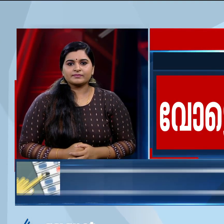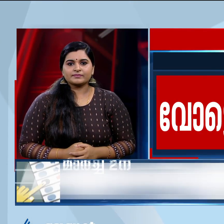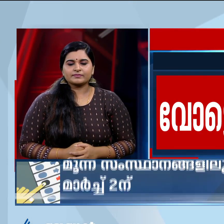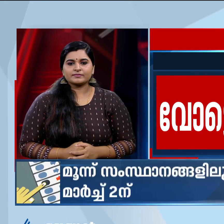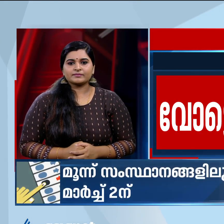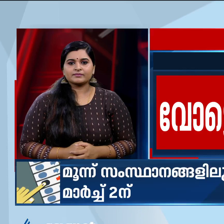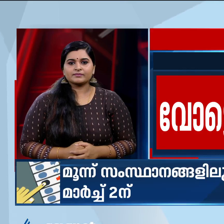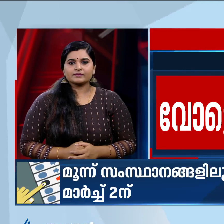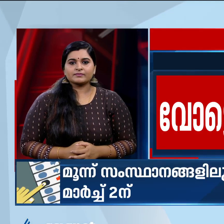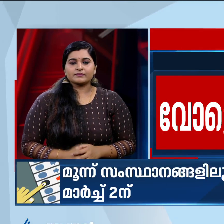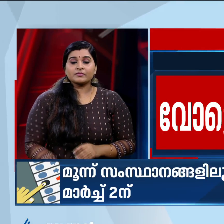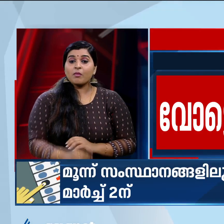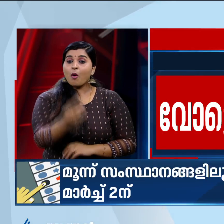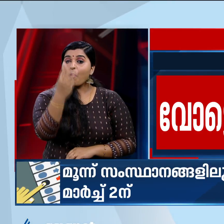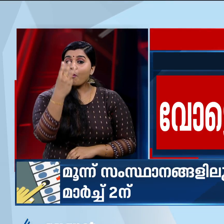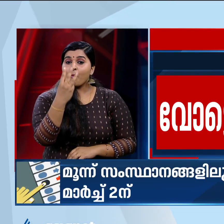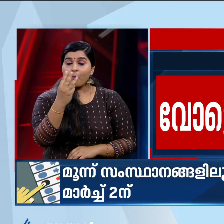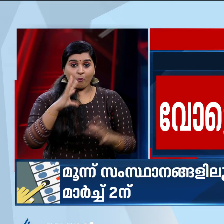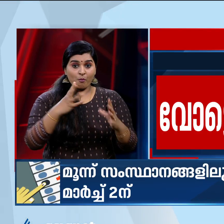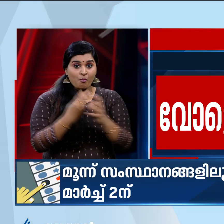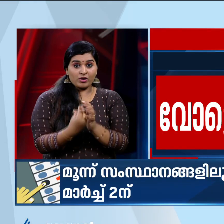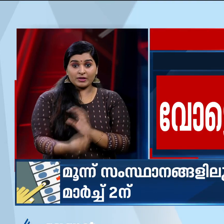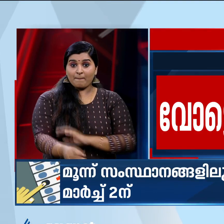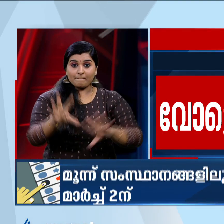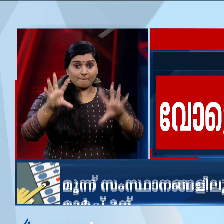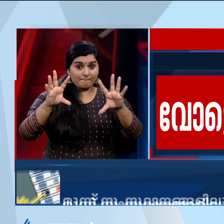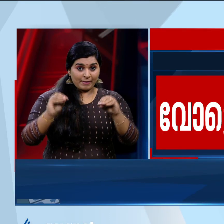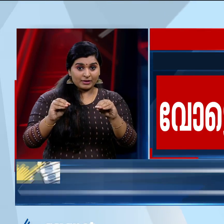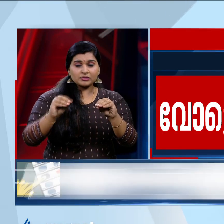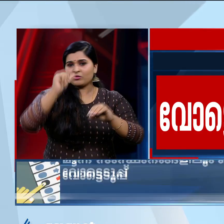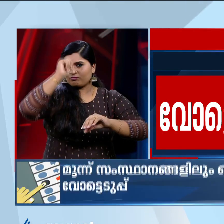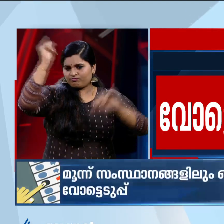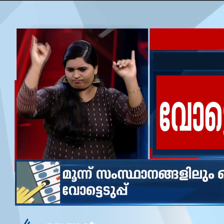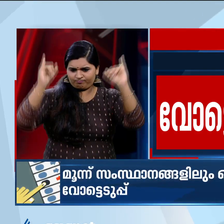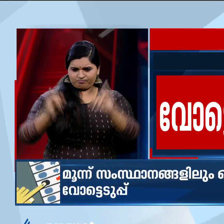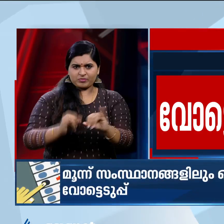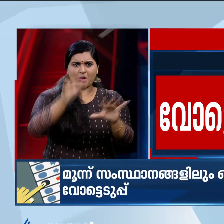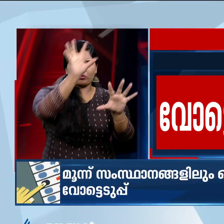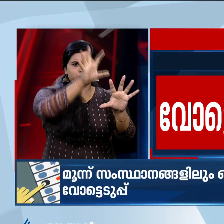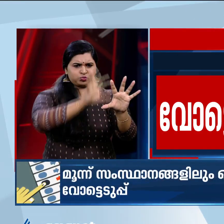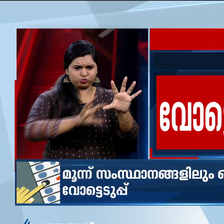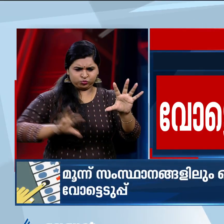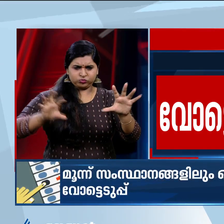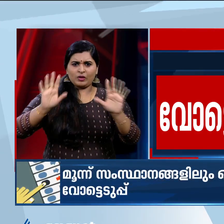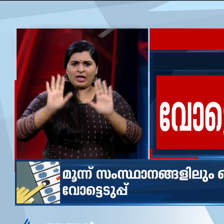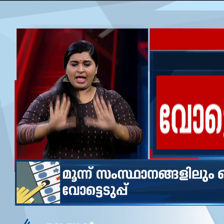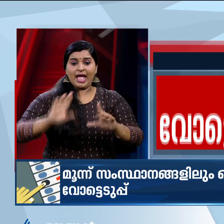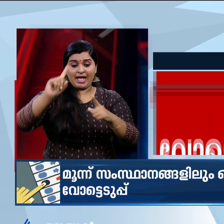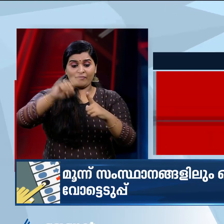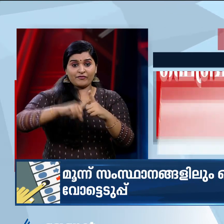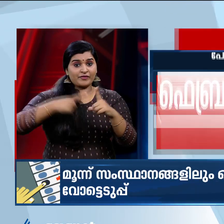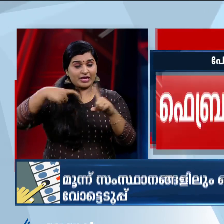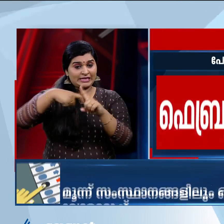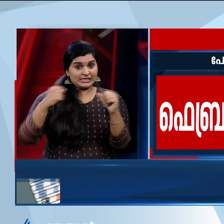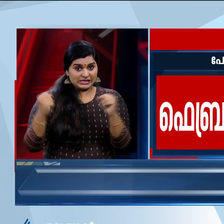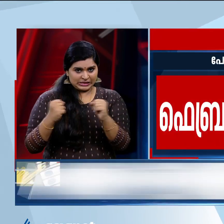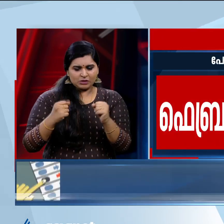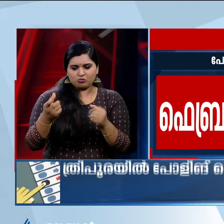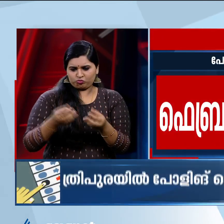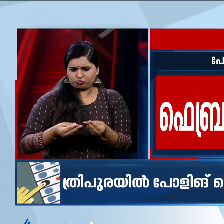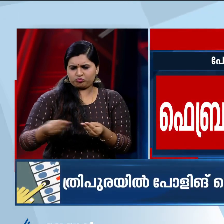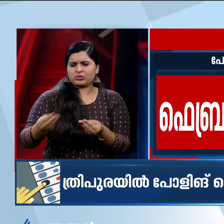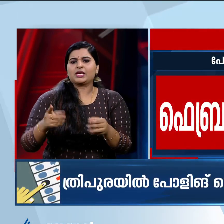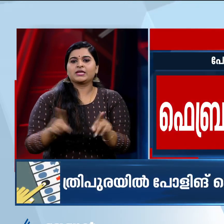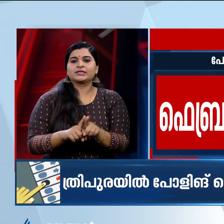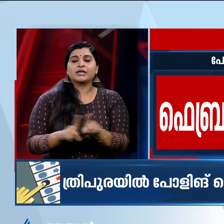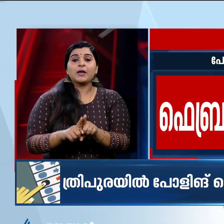സംസ്ഥാനങ്ങളിലെ തെരഞ്ഞെടുപ്പ് നടക്കാനുണ്ട്. ഏതാണ്ട് 10 സംസ്ഥാനങ്ങളിലെ തെരഞ്ഞെടുപ്പാണ് ഇപ്പോൾ നടക്കാനുള്ളത്. ജമ്മു കാശ്മീരും കൂടി നോക്കുകയാണെങ്കിൽ അങ്ങനെ നോക്കുമ്പോൾ ആ